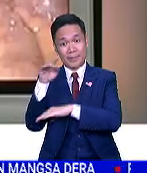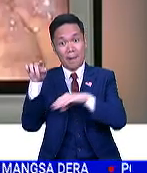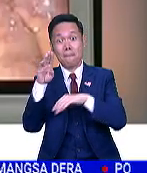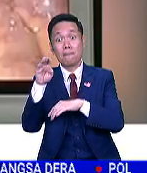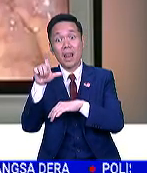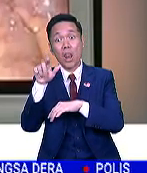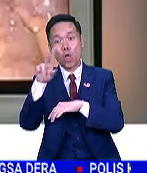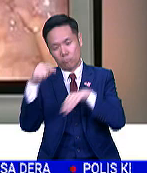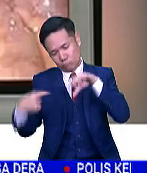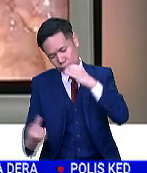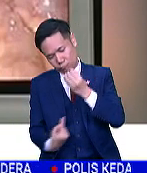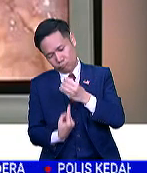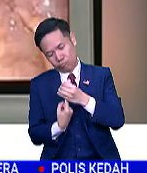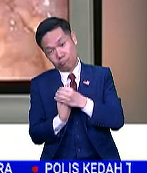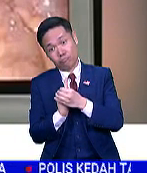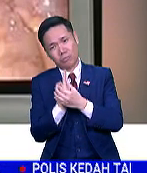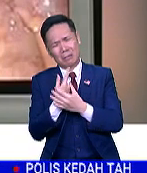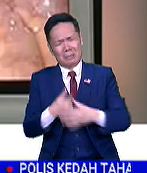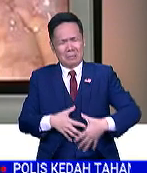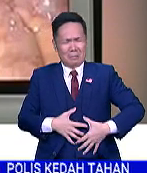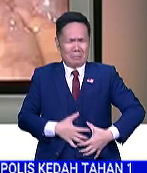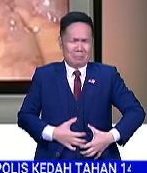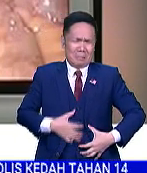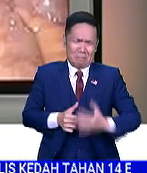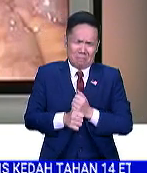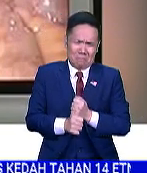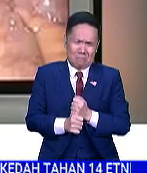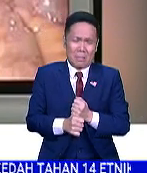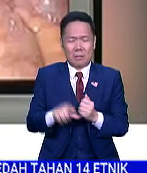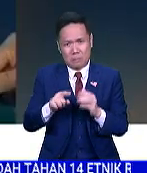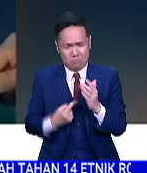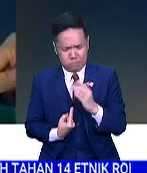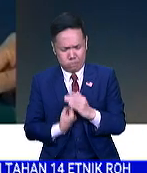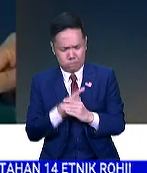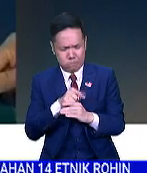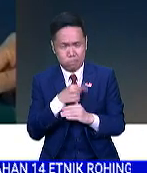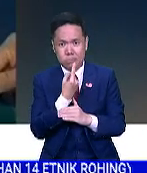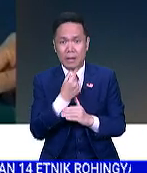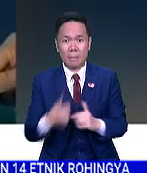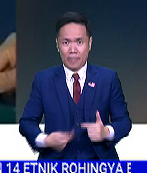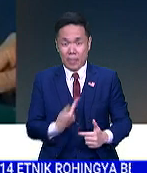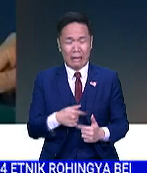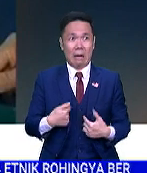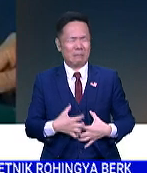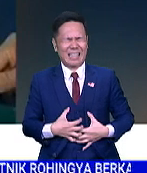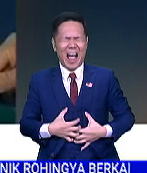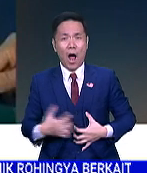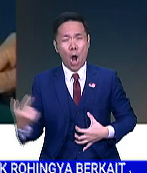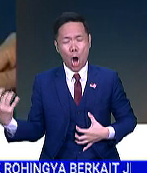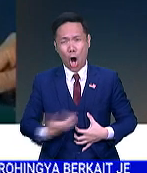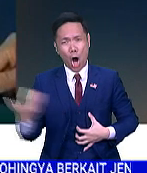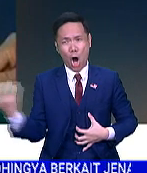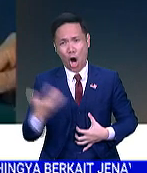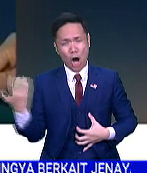itu didakwa dilakukan bagi mengatasi ketidakselesaan akibat penyakitnya. Akibatnya, dia terpaksa bertarung dengan kesakitan